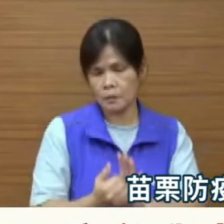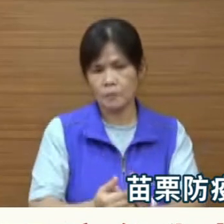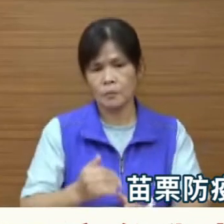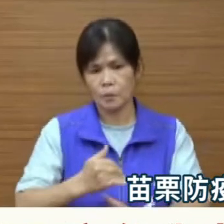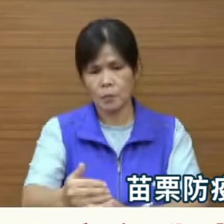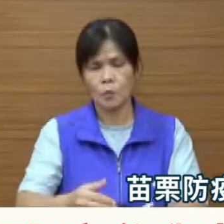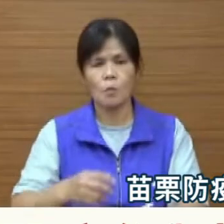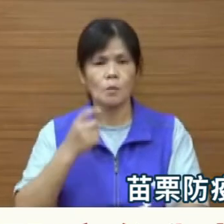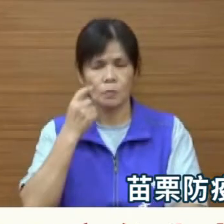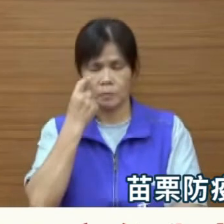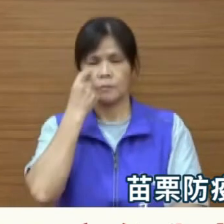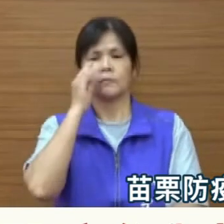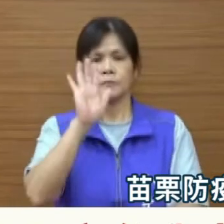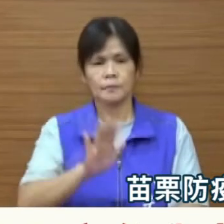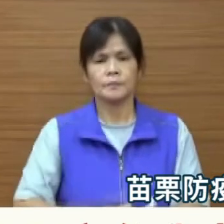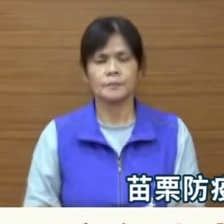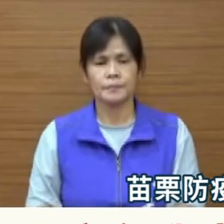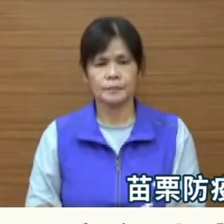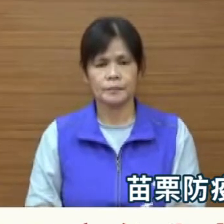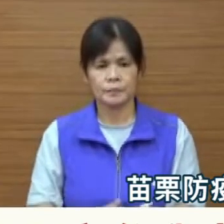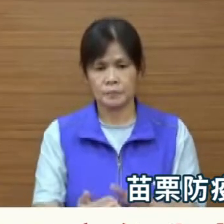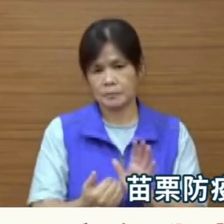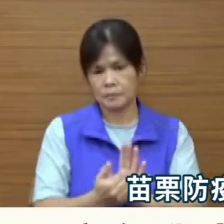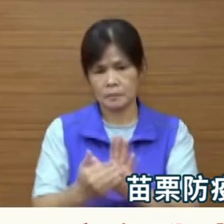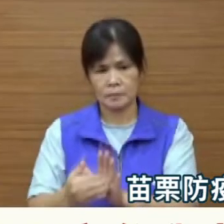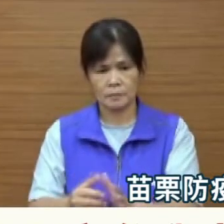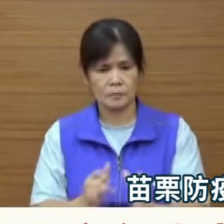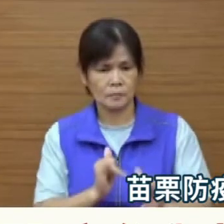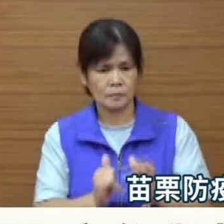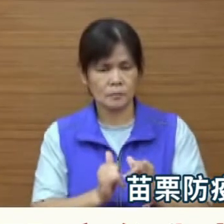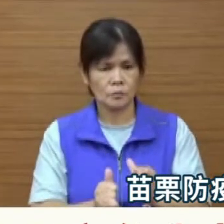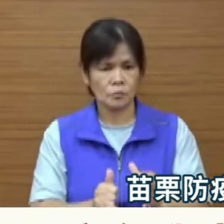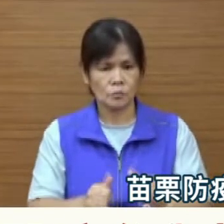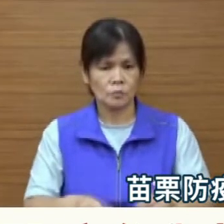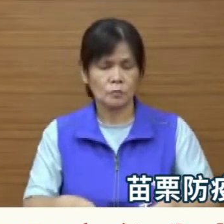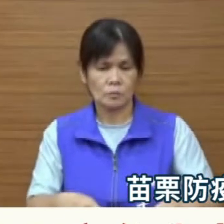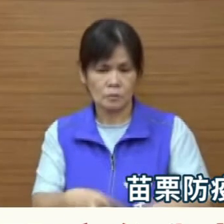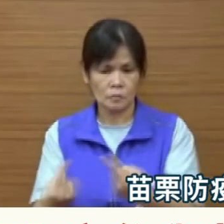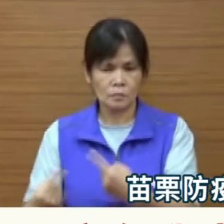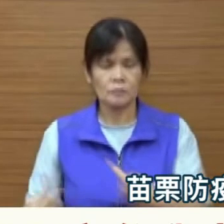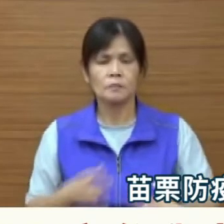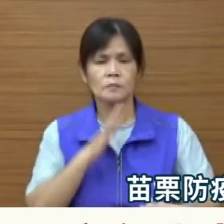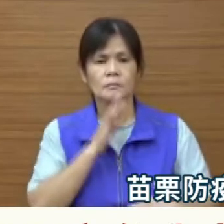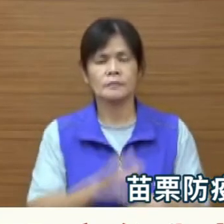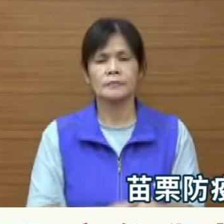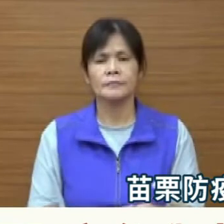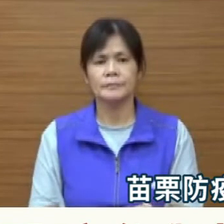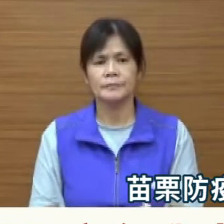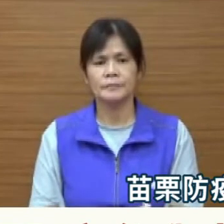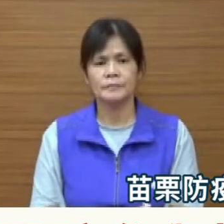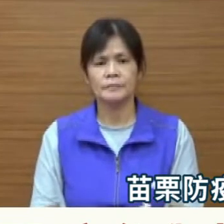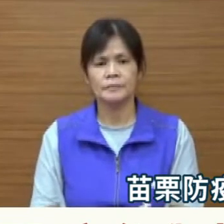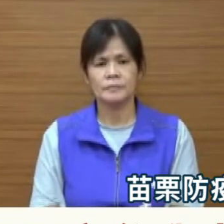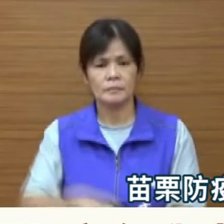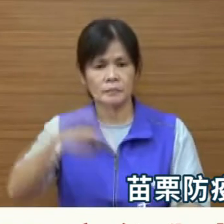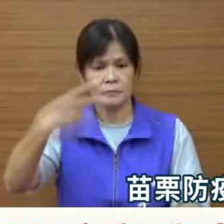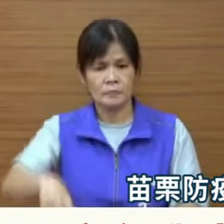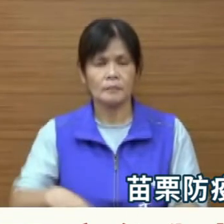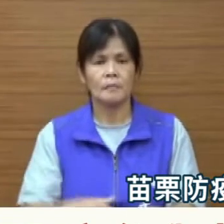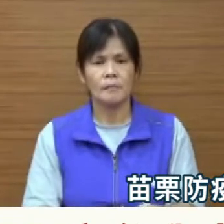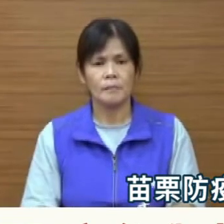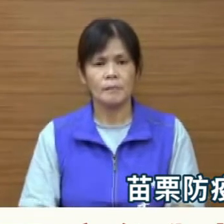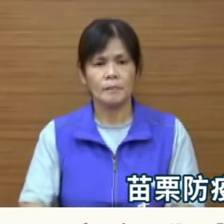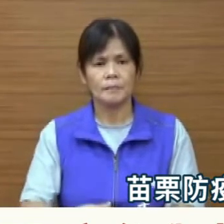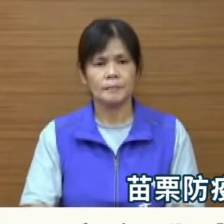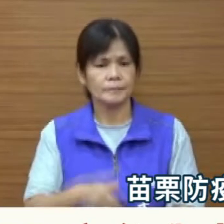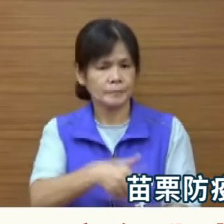略有效成功的阻截社区传播的一个传播链。那再来跟各位报告的是